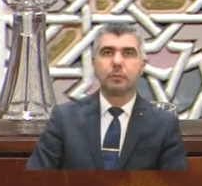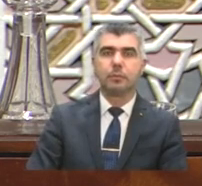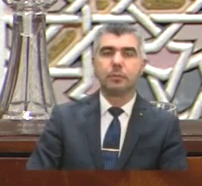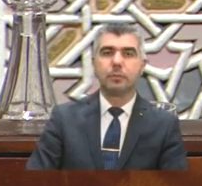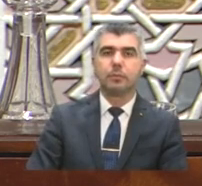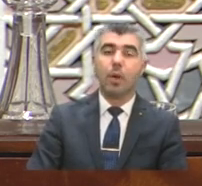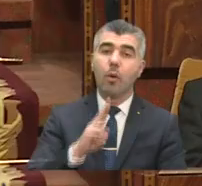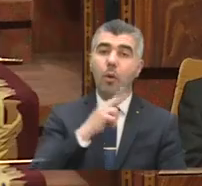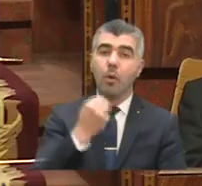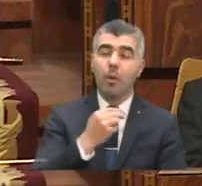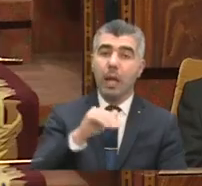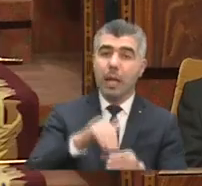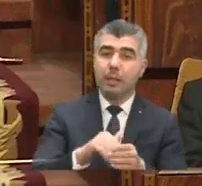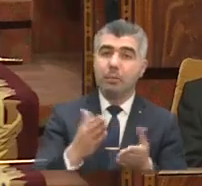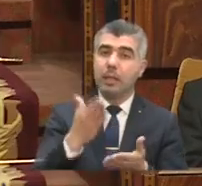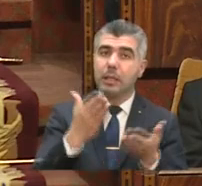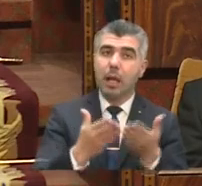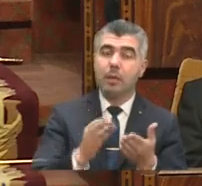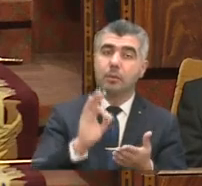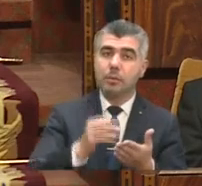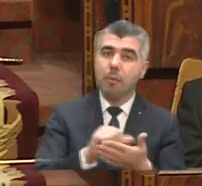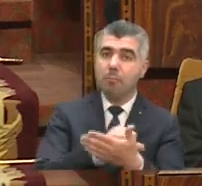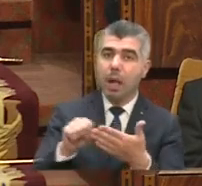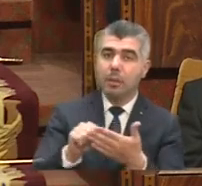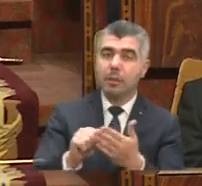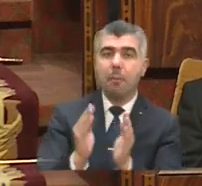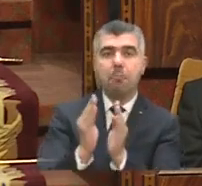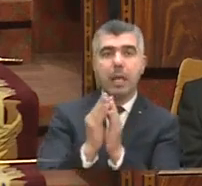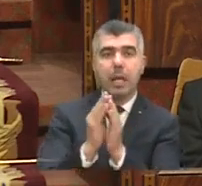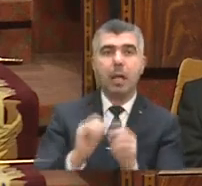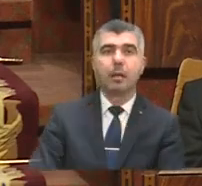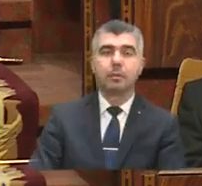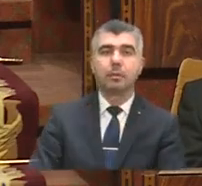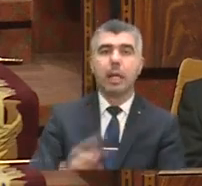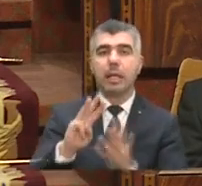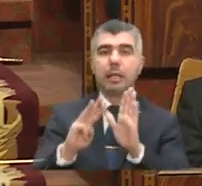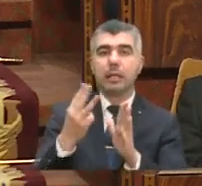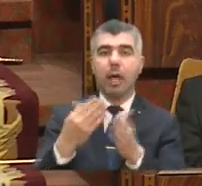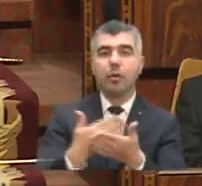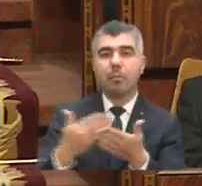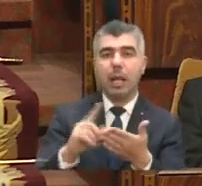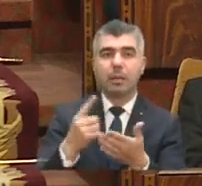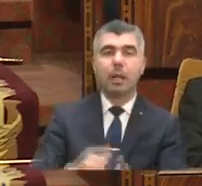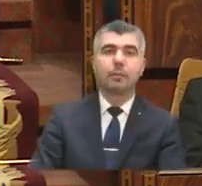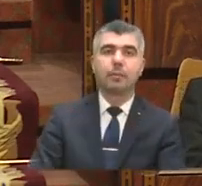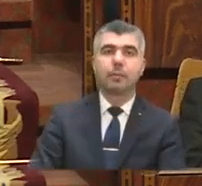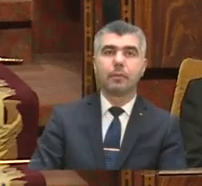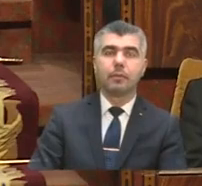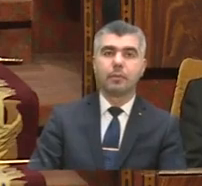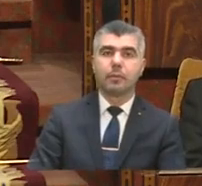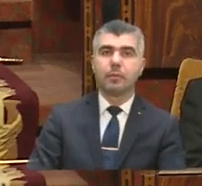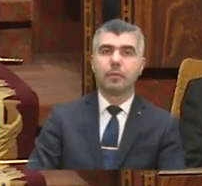سير حكومة عباس فاسي قررت، ولكن اللي خلصت هي الحكومة بن كيران 13 مليار ديال الدرهم، بالرغم من